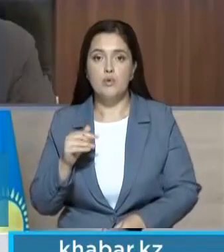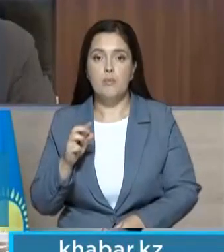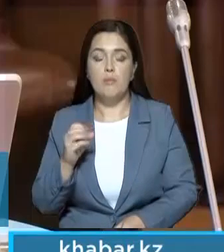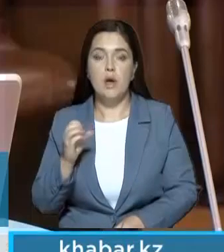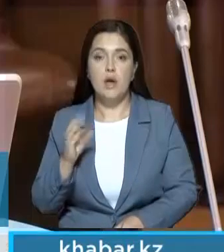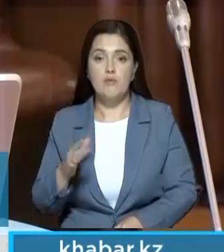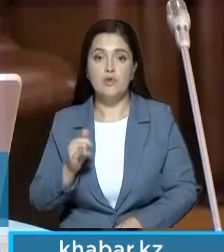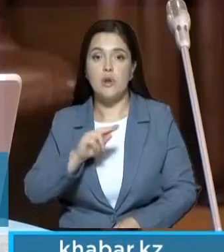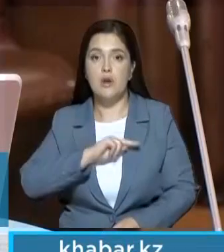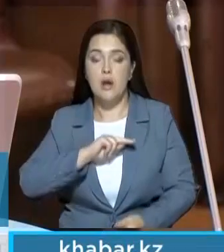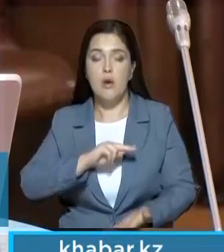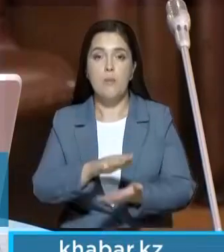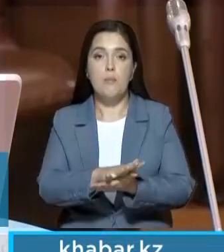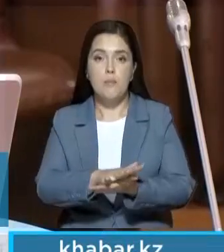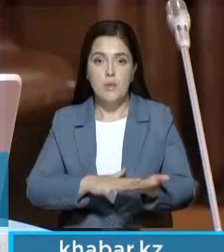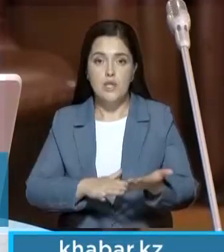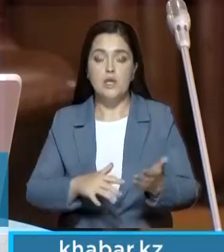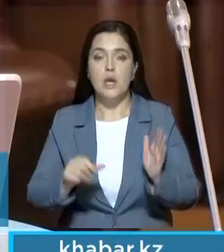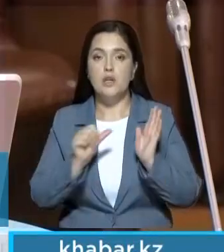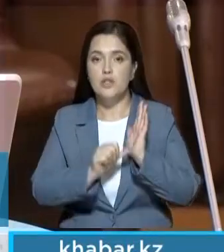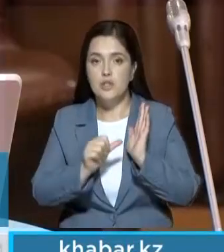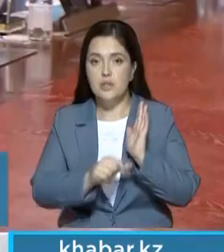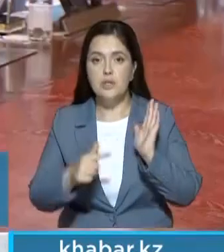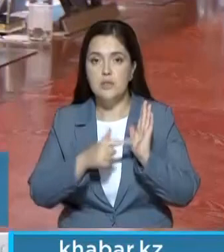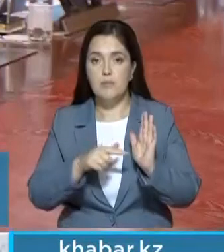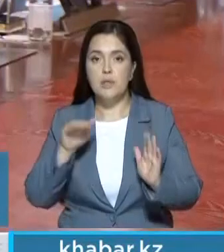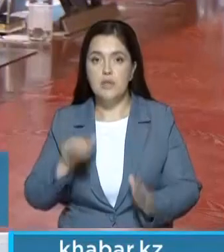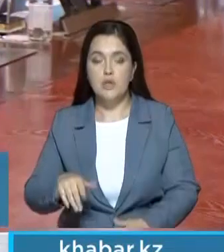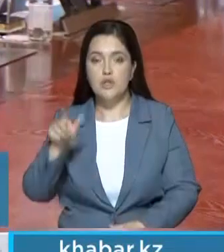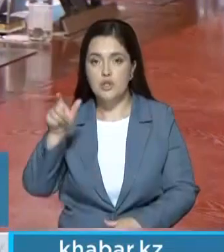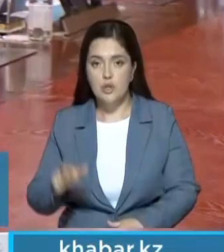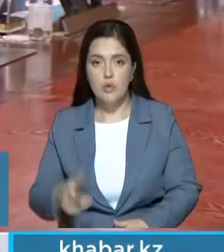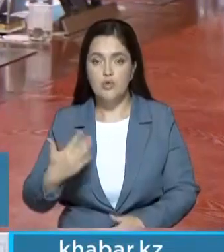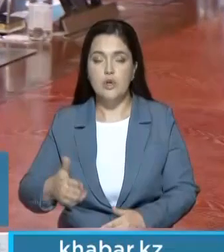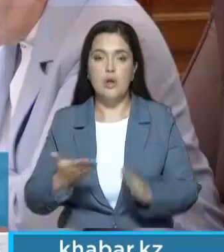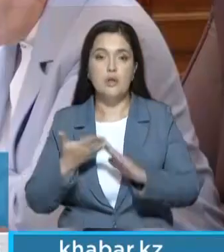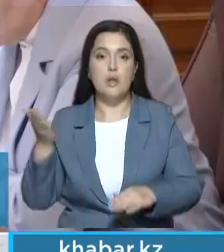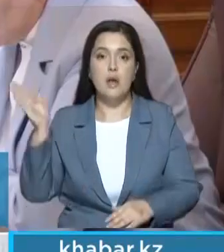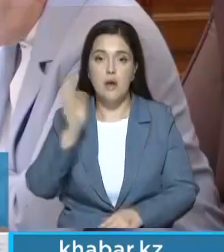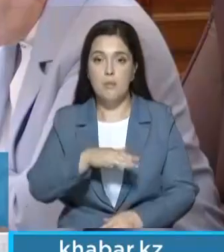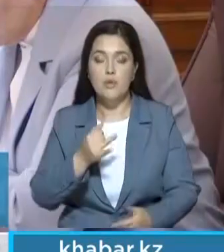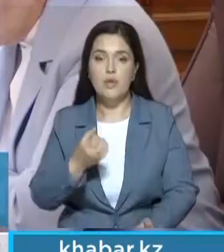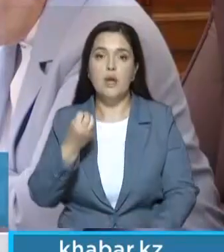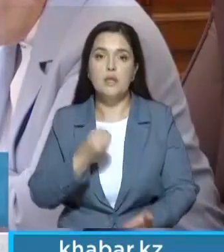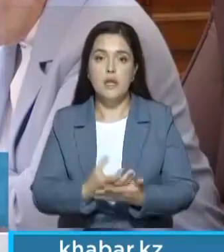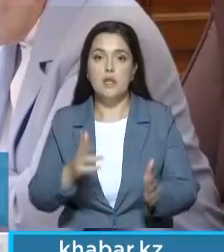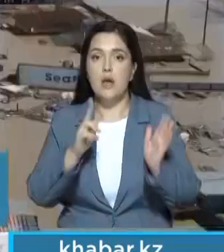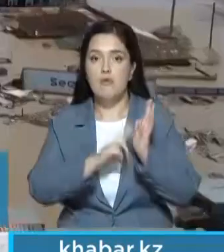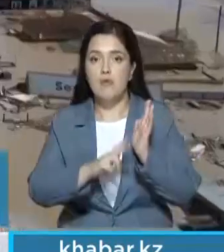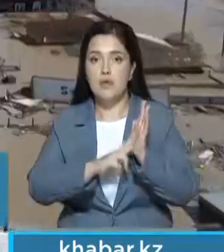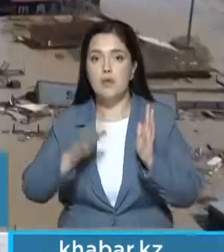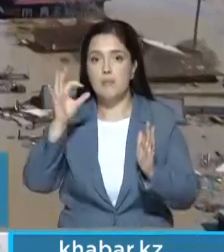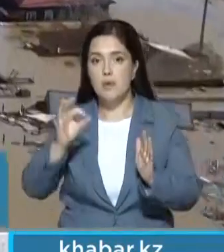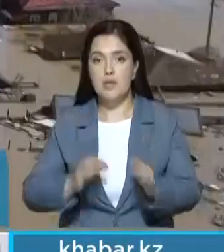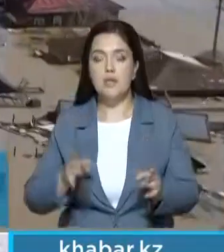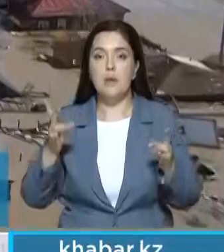работы продолжаются во всех регионах свыше 67.000 человек уже вернулись в свои дома проведена оценка 80%